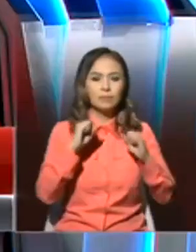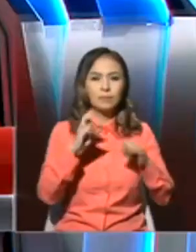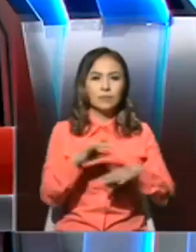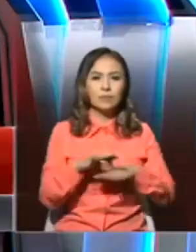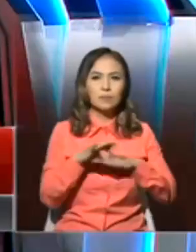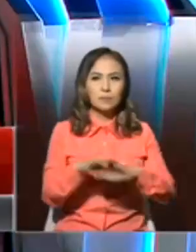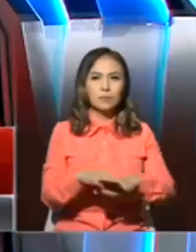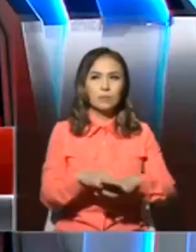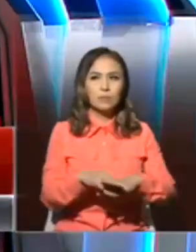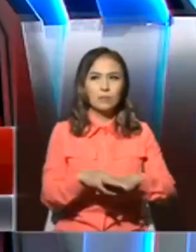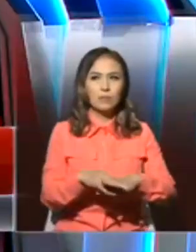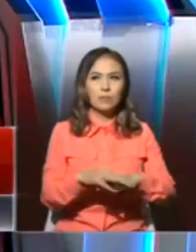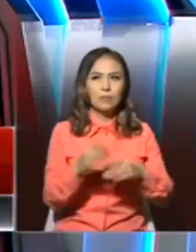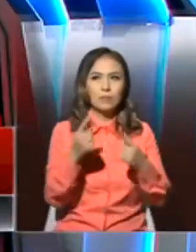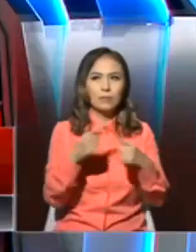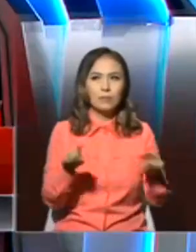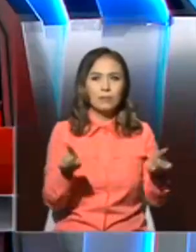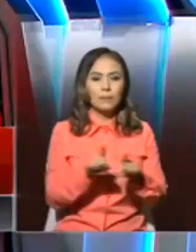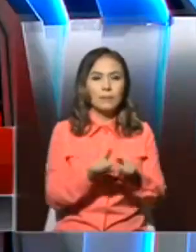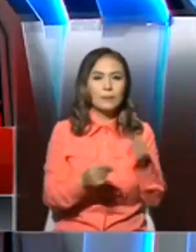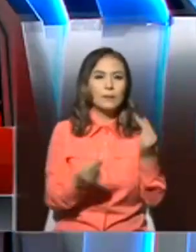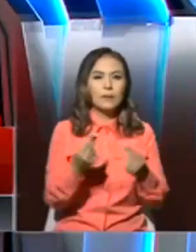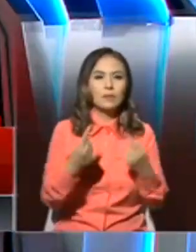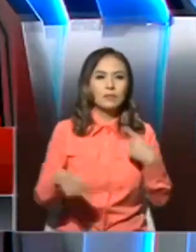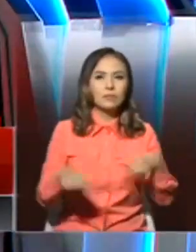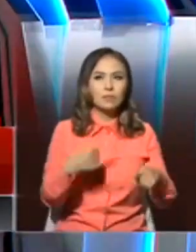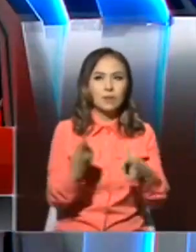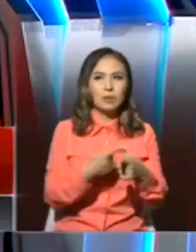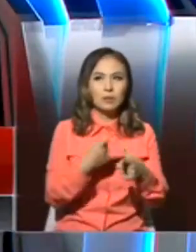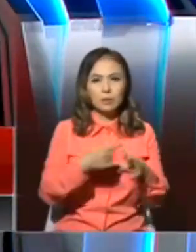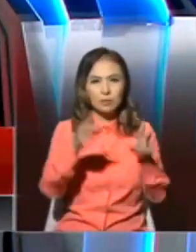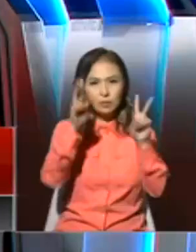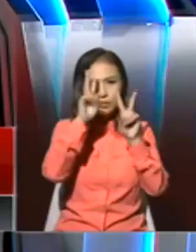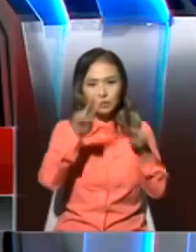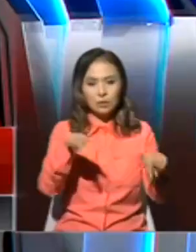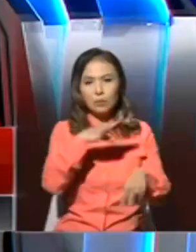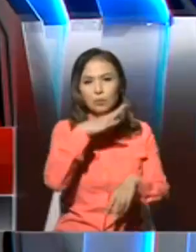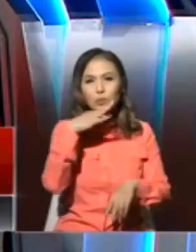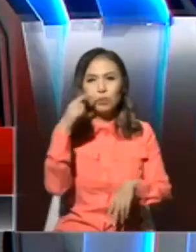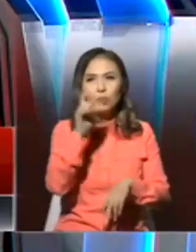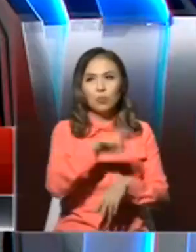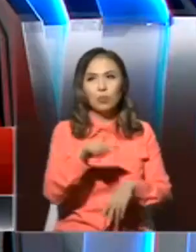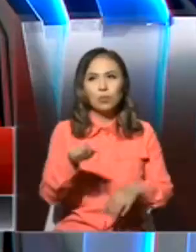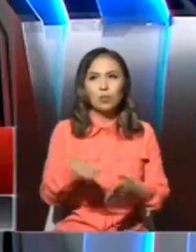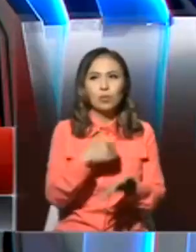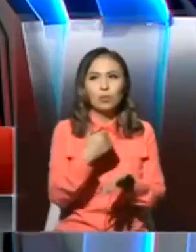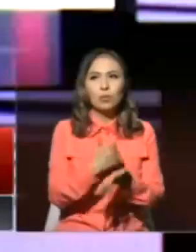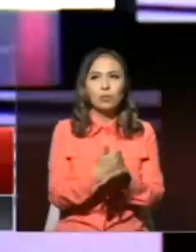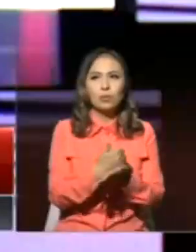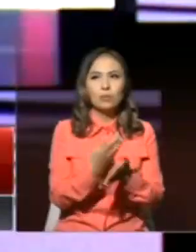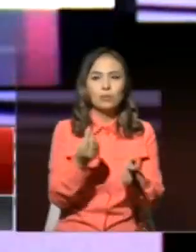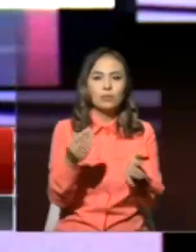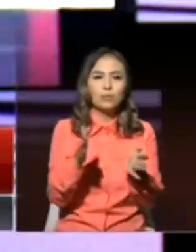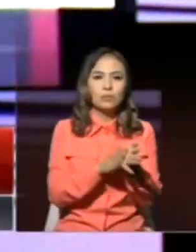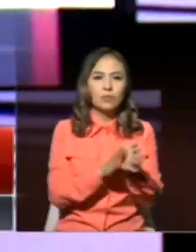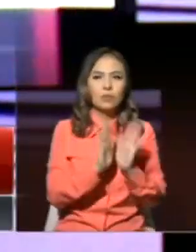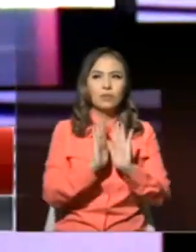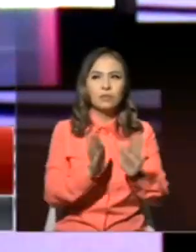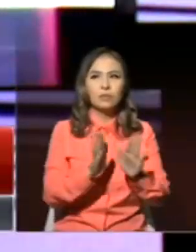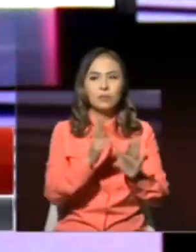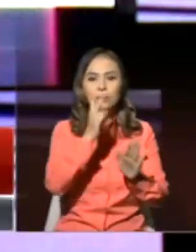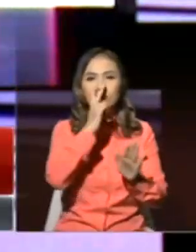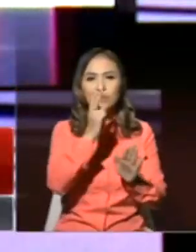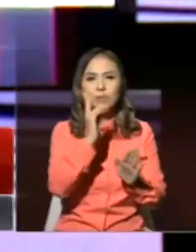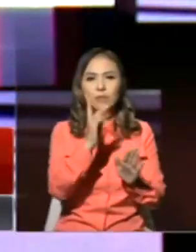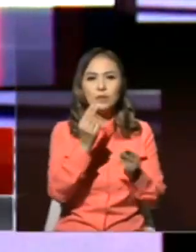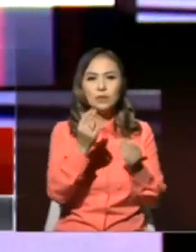керек. Басты күшілердің футболистен аттарын да білмейді қазір көбісі. Басты күшілер олар ашын отырады да тек қана анау